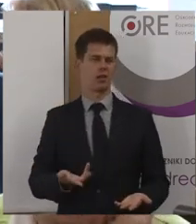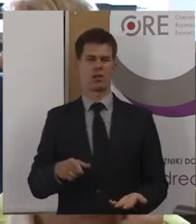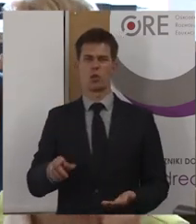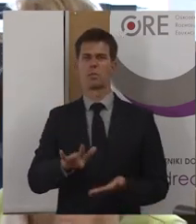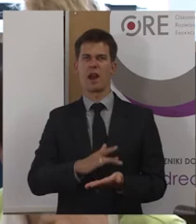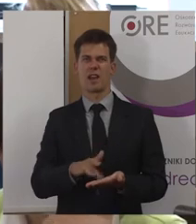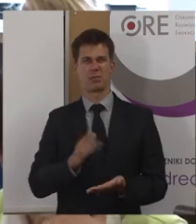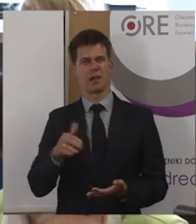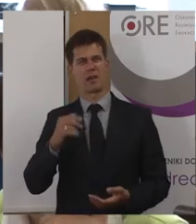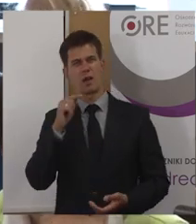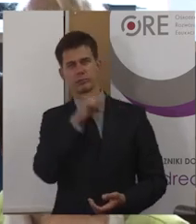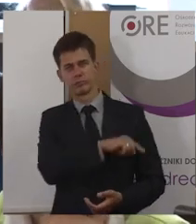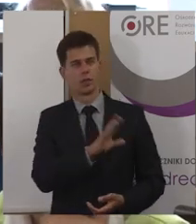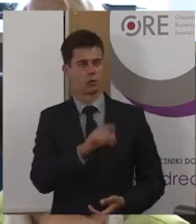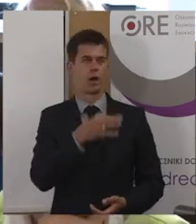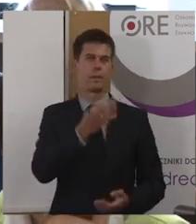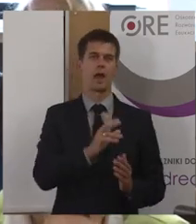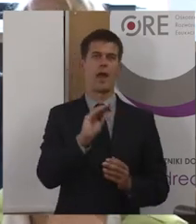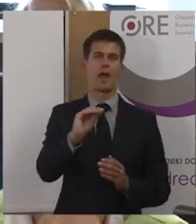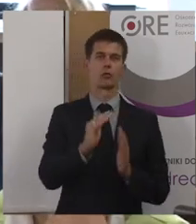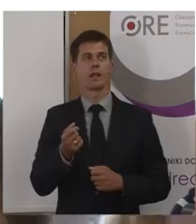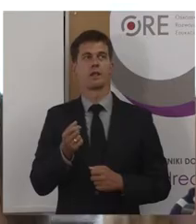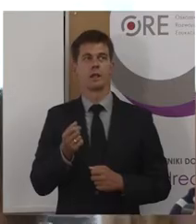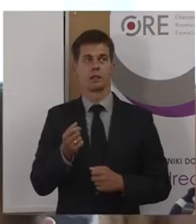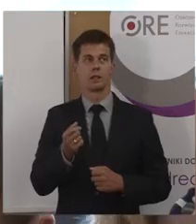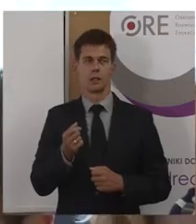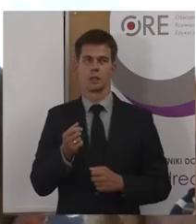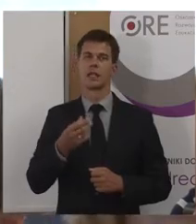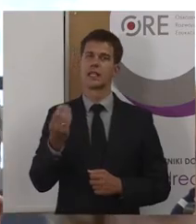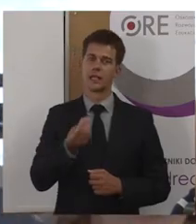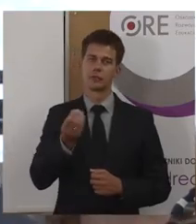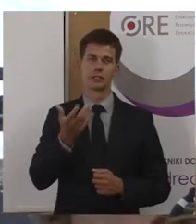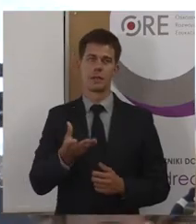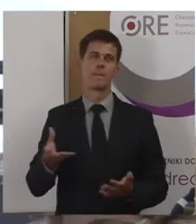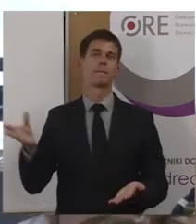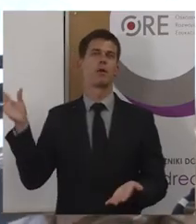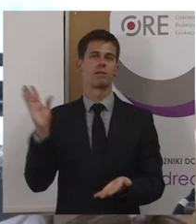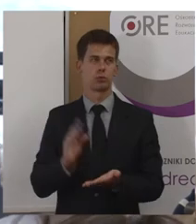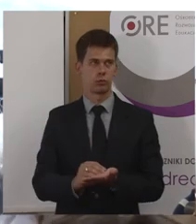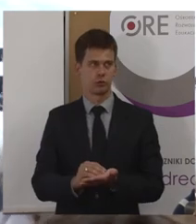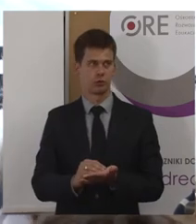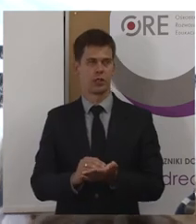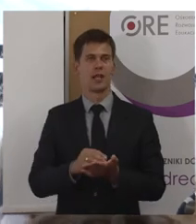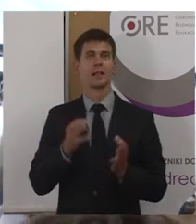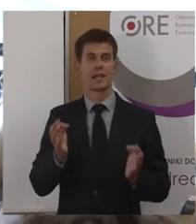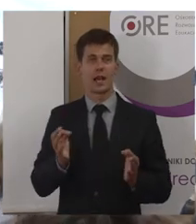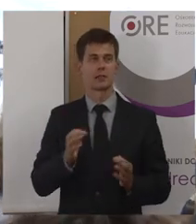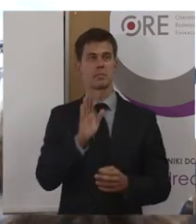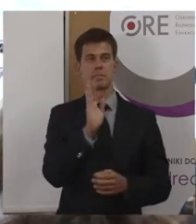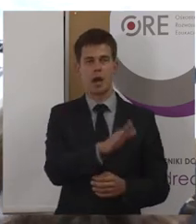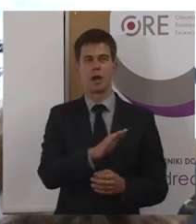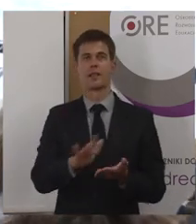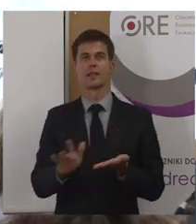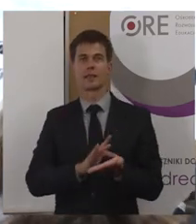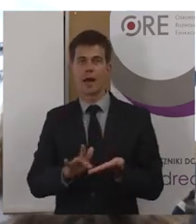nauczyciele w wielu przypadkach mogą też pójść na skróty. Chciałbym podkreślić, że to, co do tej pory korzystacie, to przecież